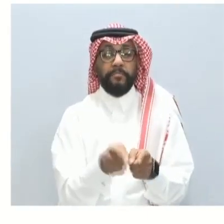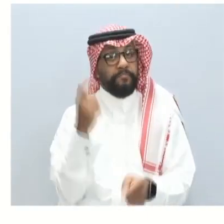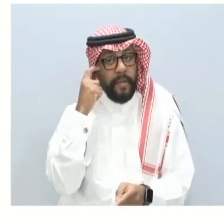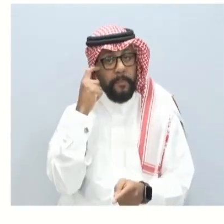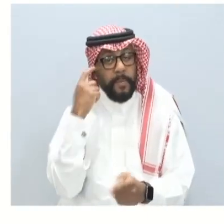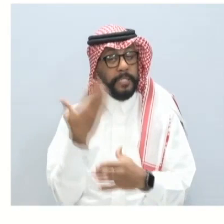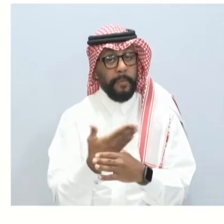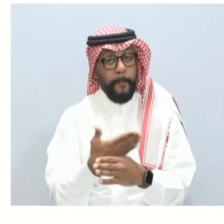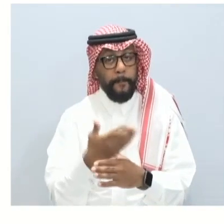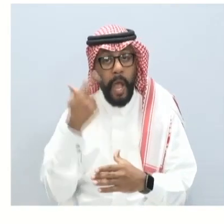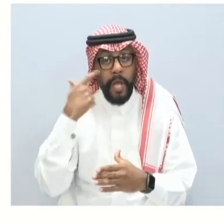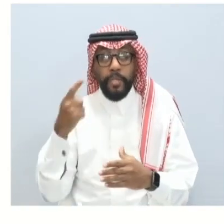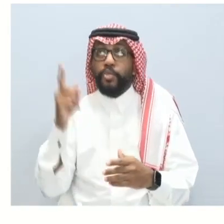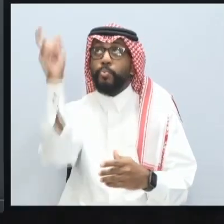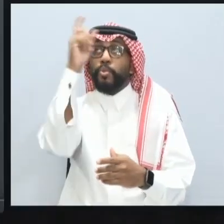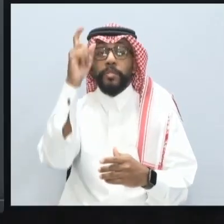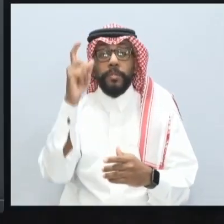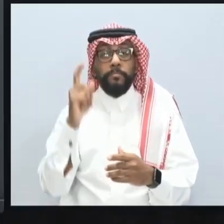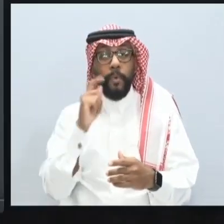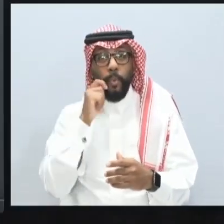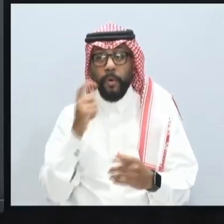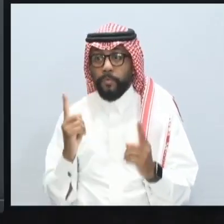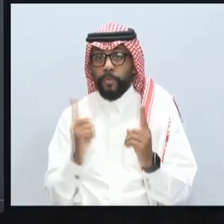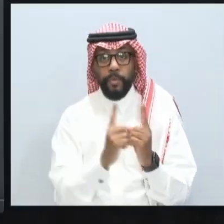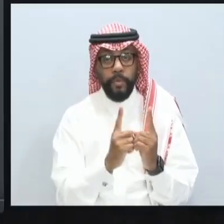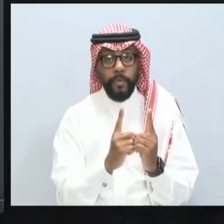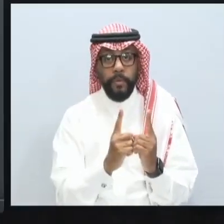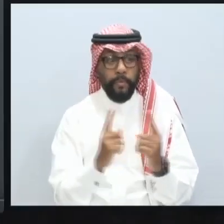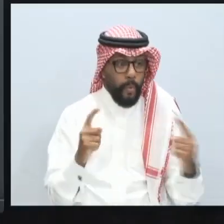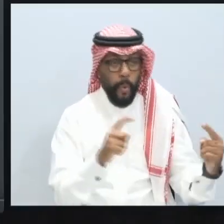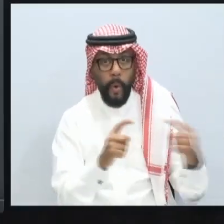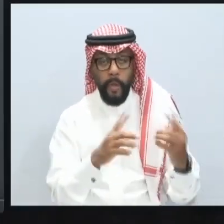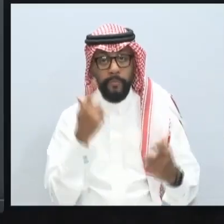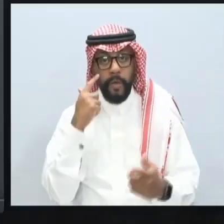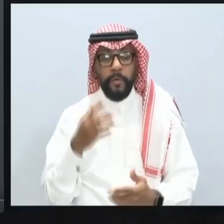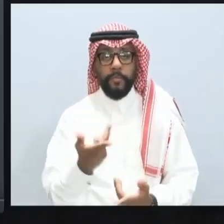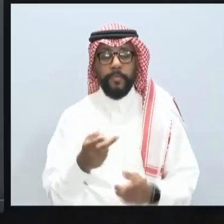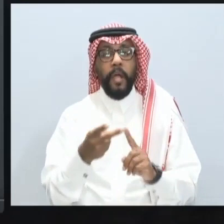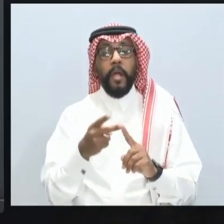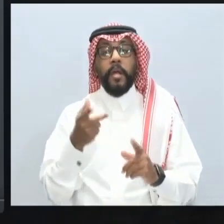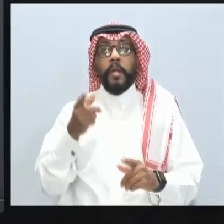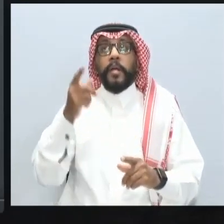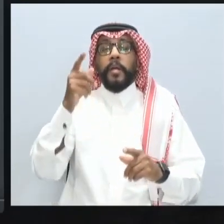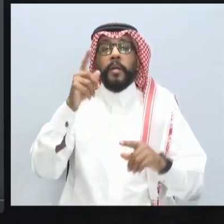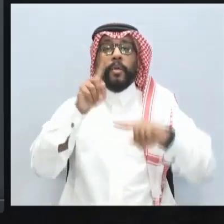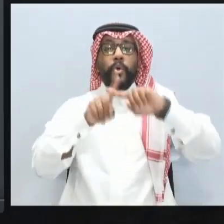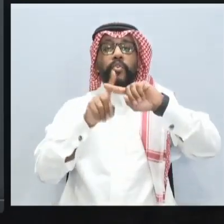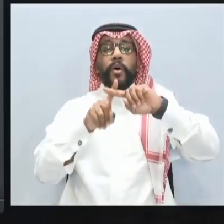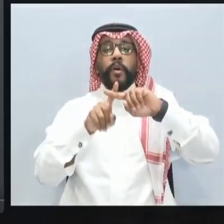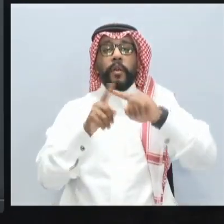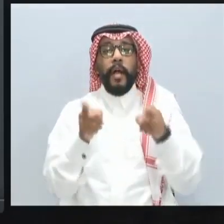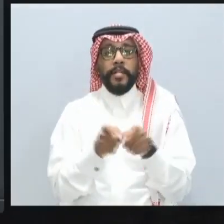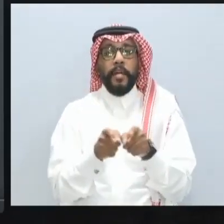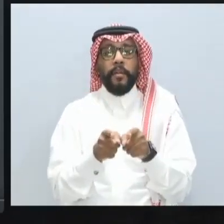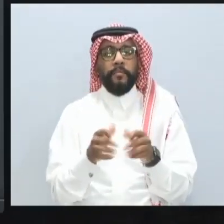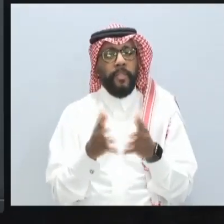قيمته او قله او او انه ليس عظيما كفر الاصغر عظيم لكن مقابل للكفر الاكبر